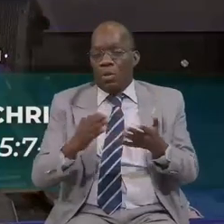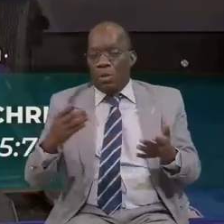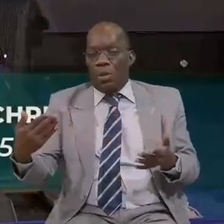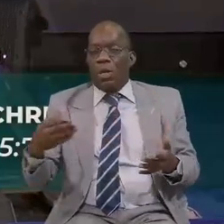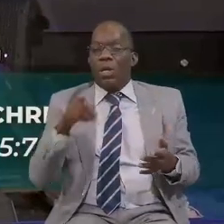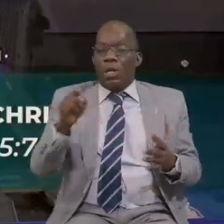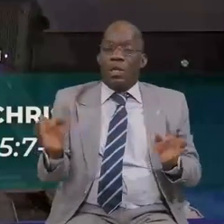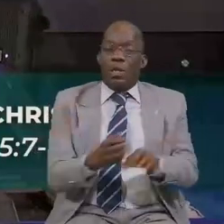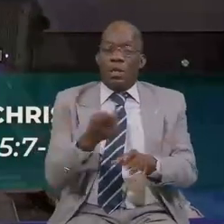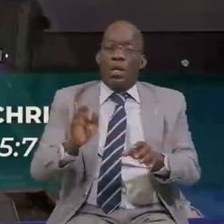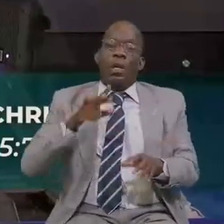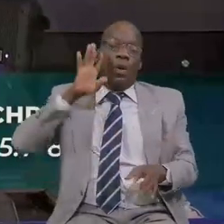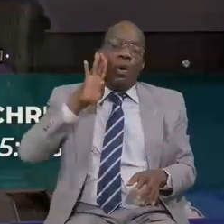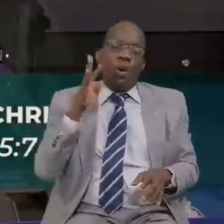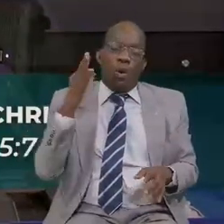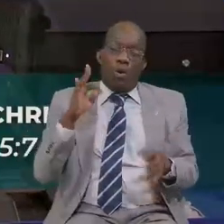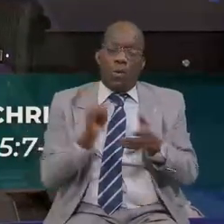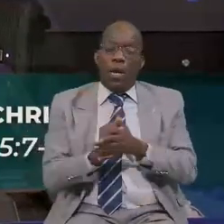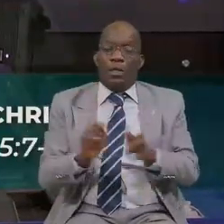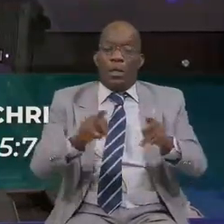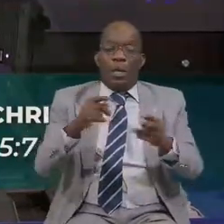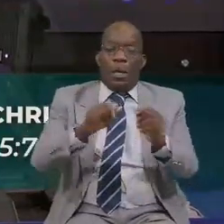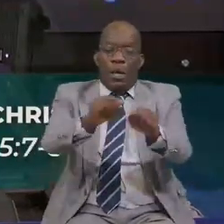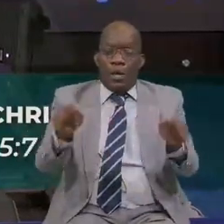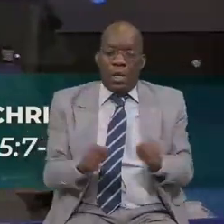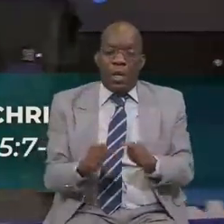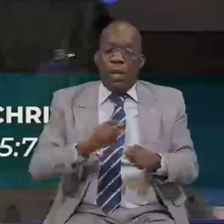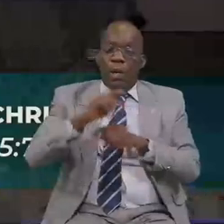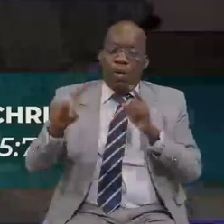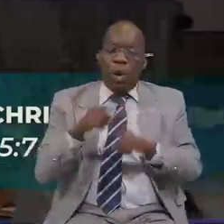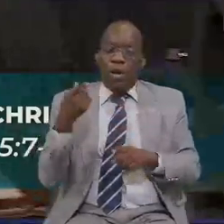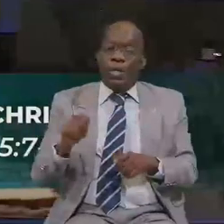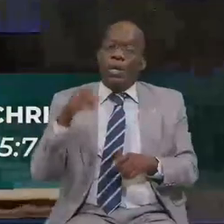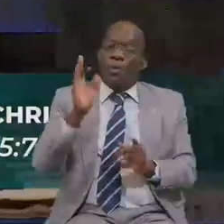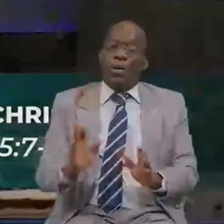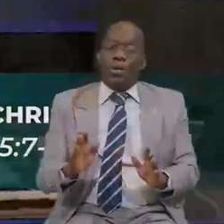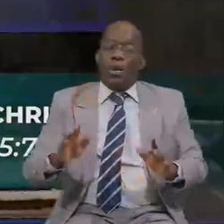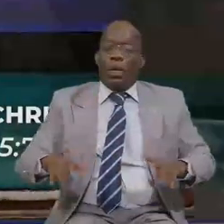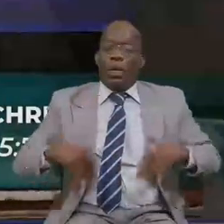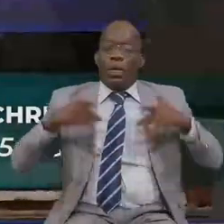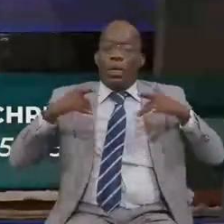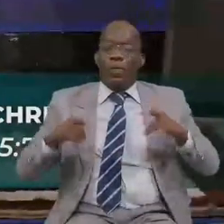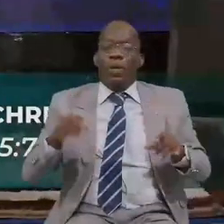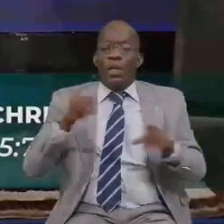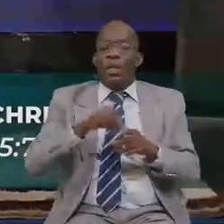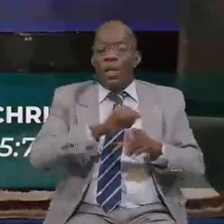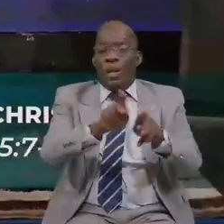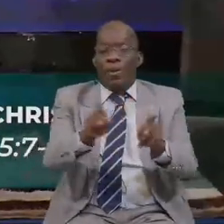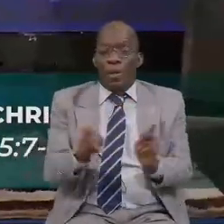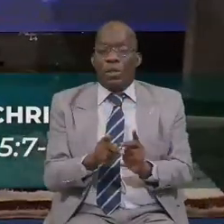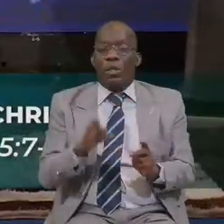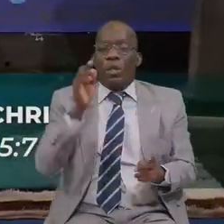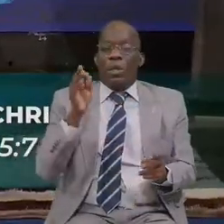un prédicateur, un pasteur vit dans une communauté qui n'a pas la